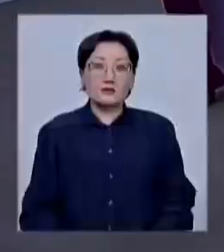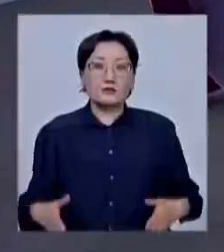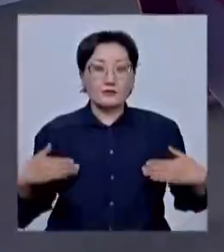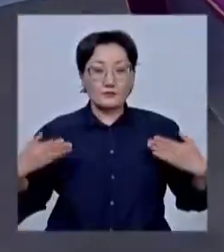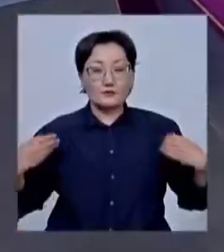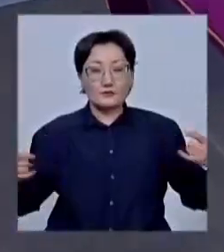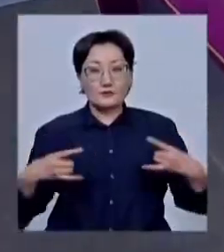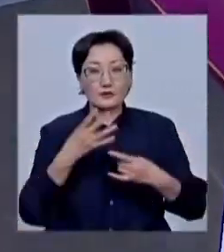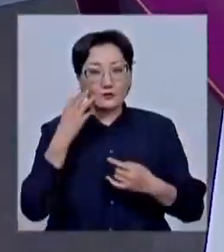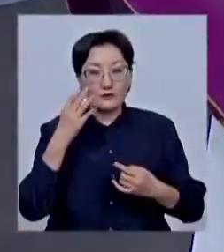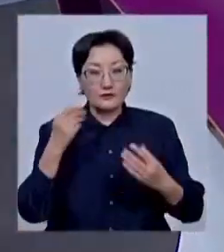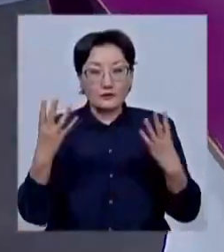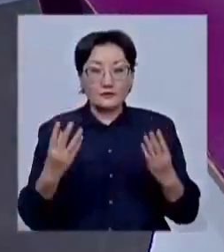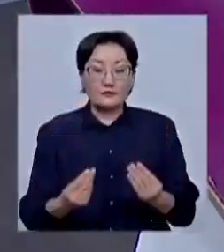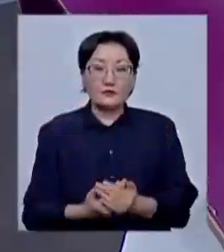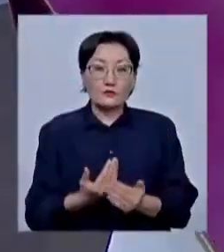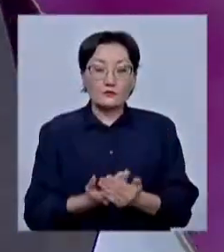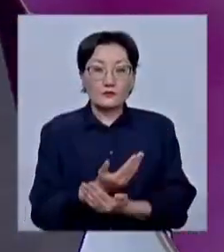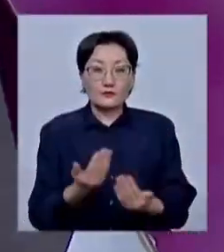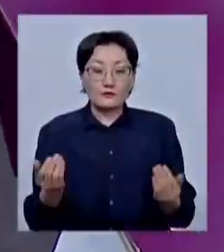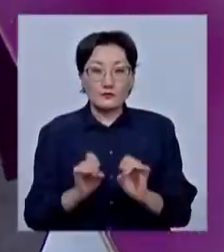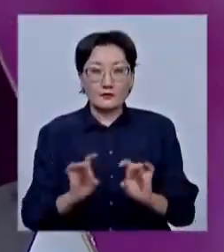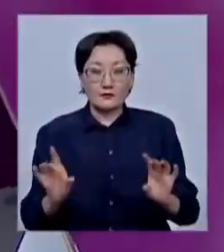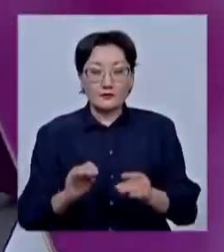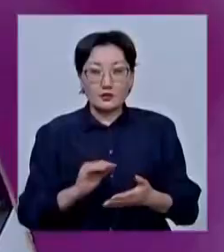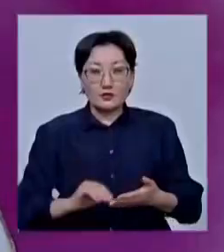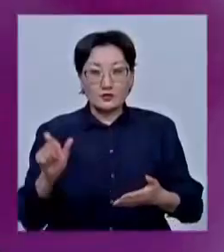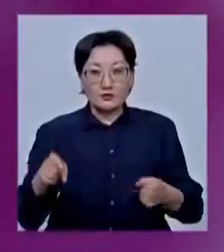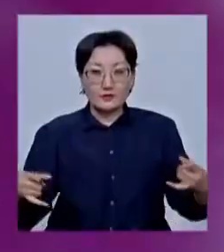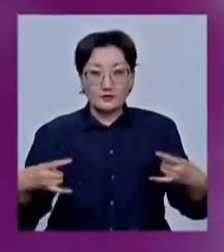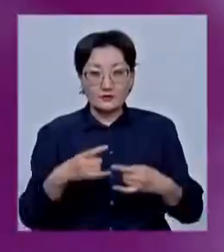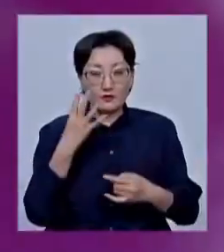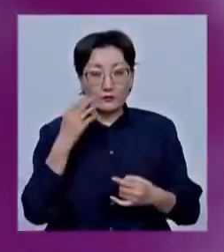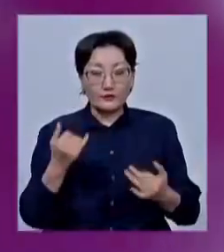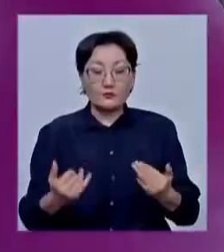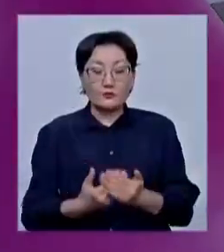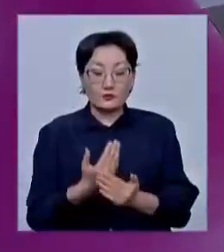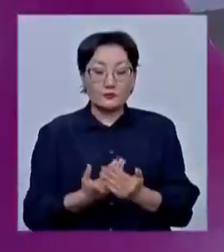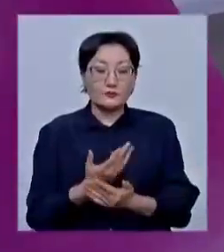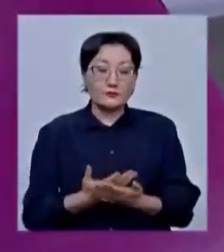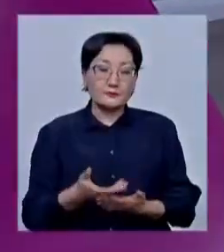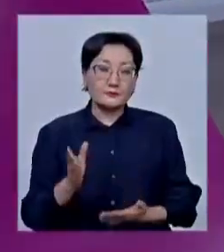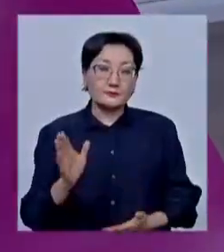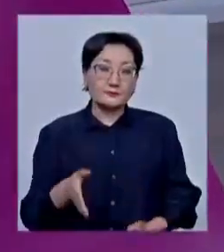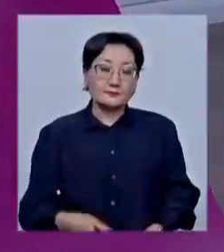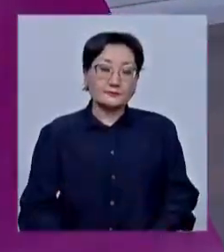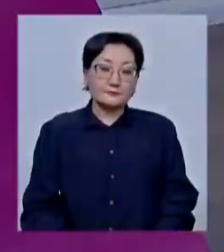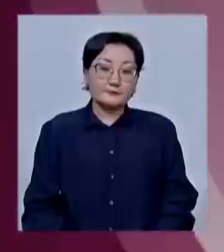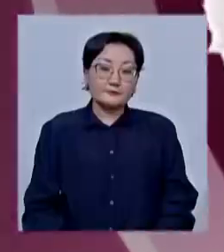Здравствуйте, в эфире телеканала «Алматы новости», в студии Айсара Бесенова. А сейчас коротко о главном к этому часу.